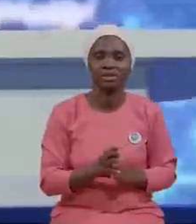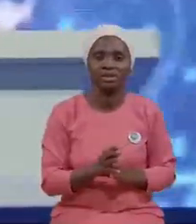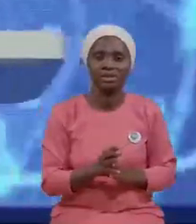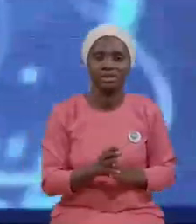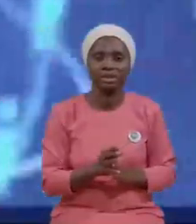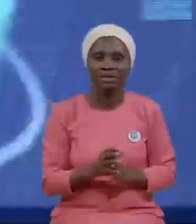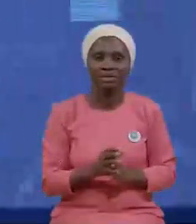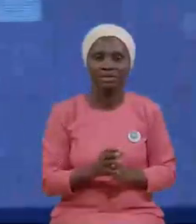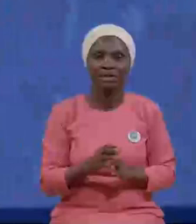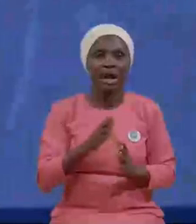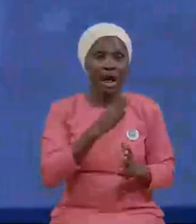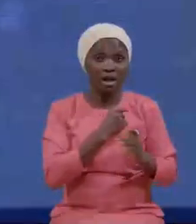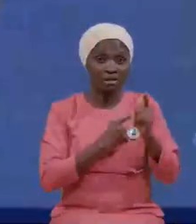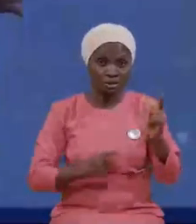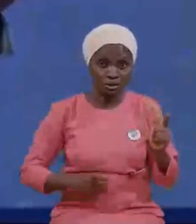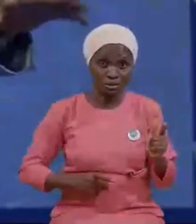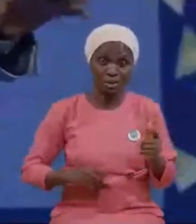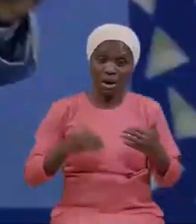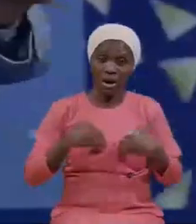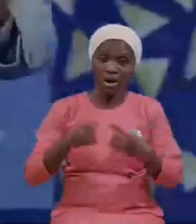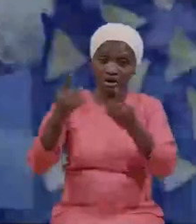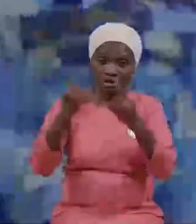Et Dieu est venu te déclarer ce soir